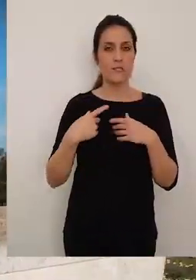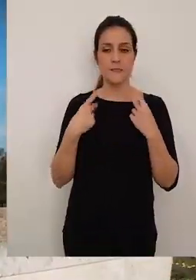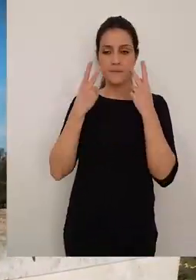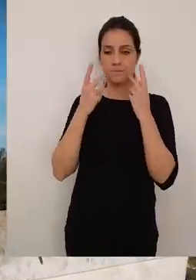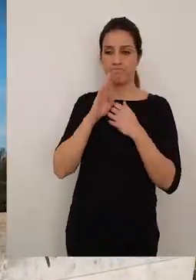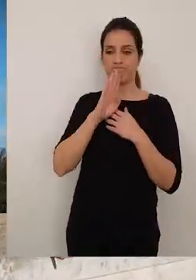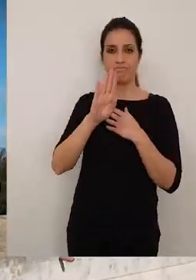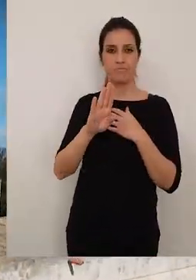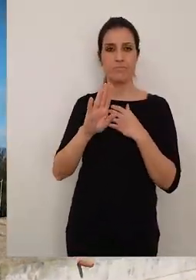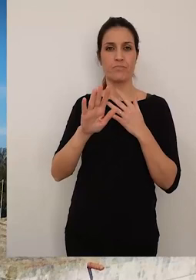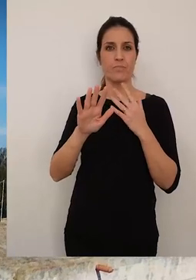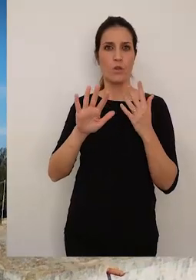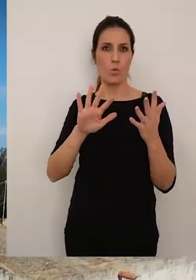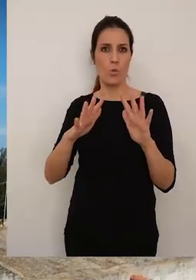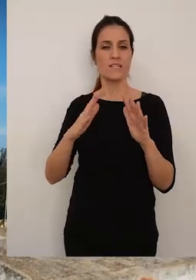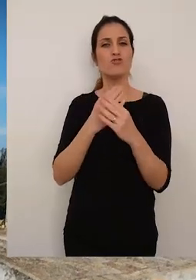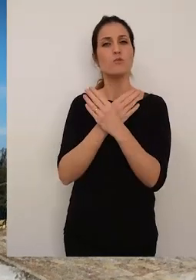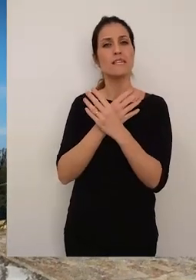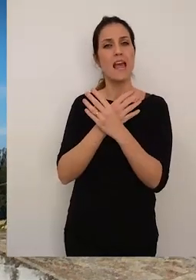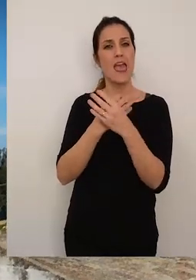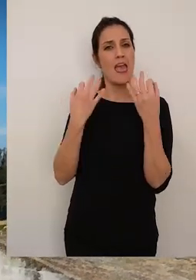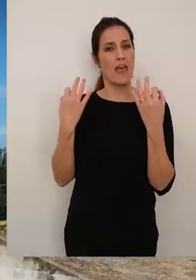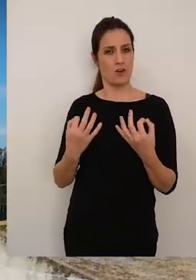fronte ad un vero e proprio cimitero.